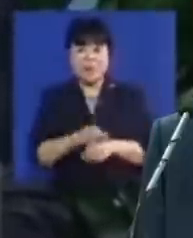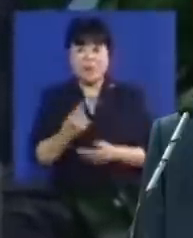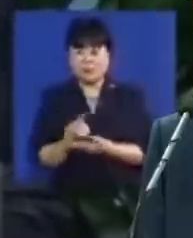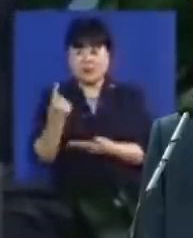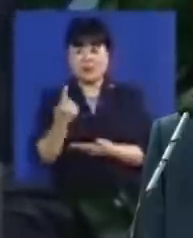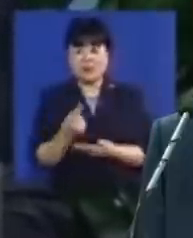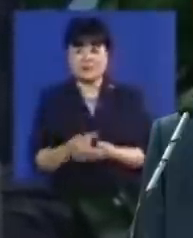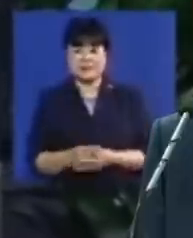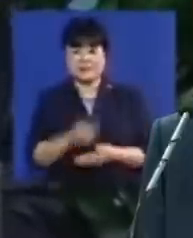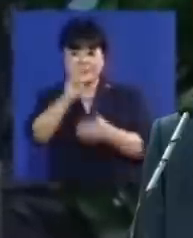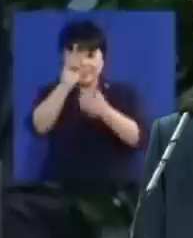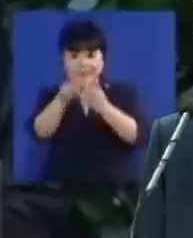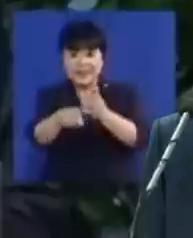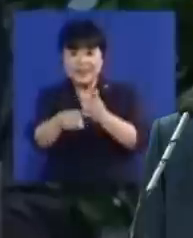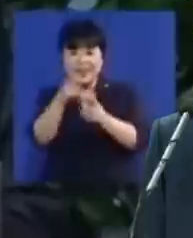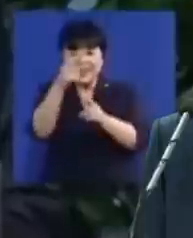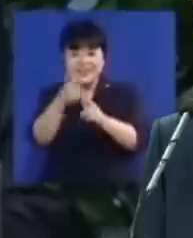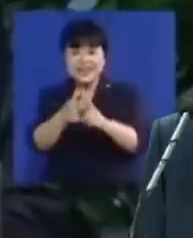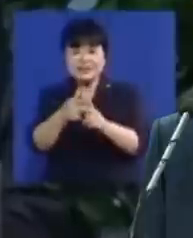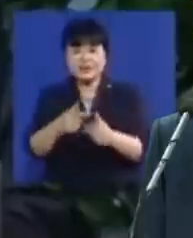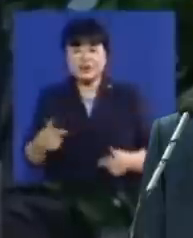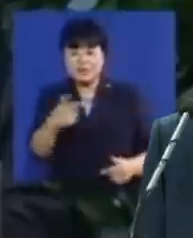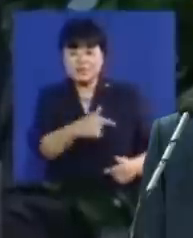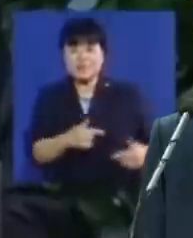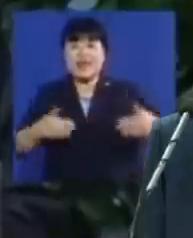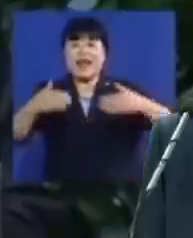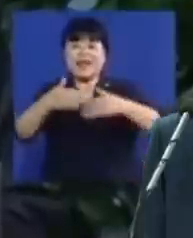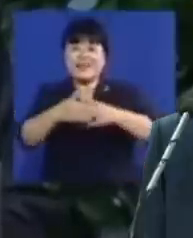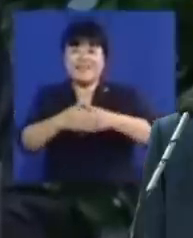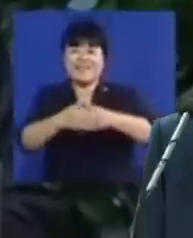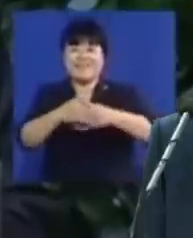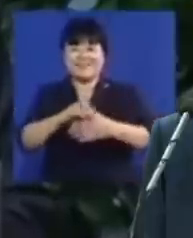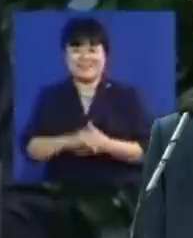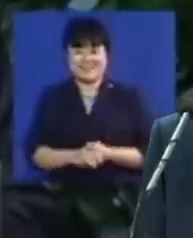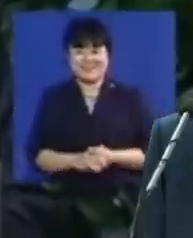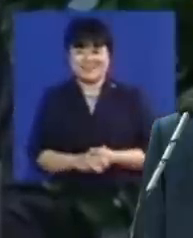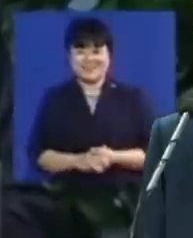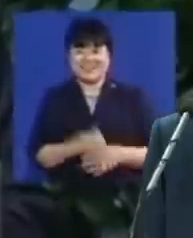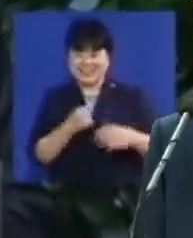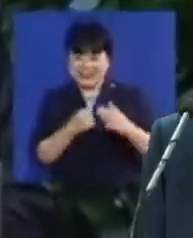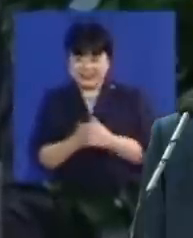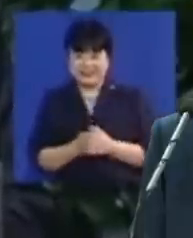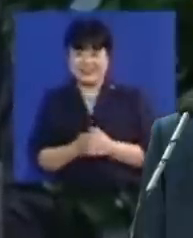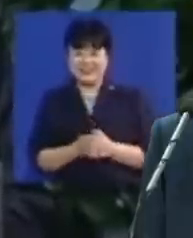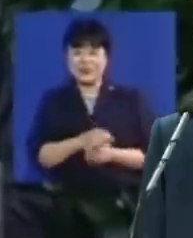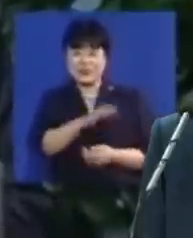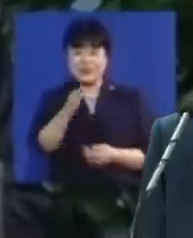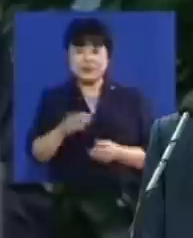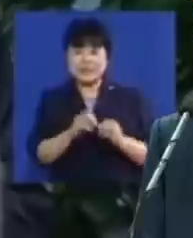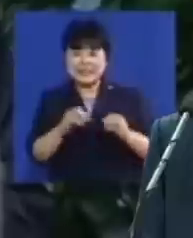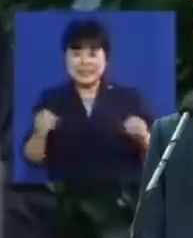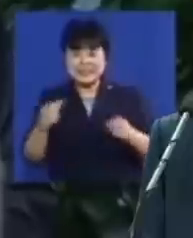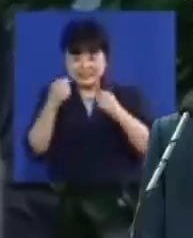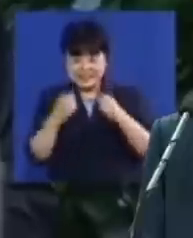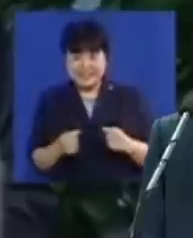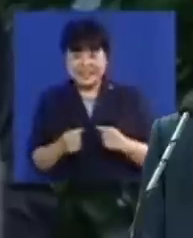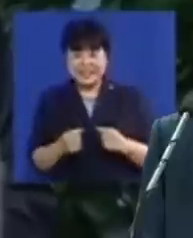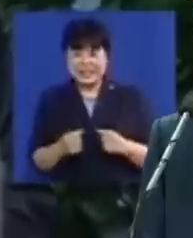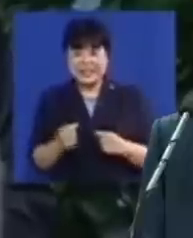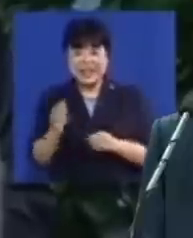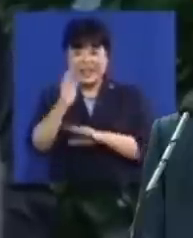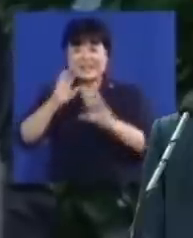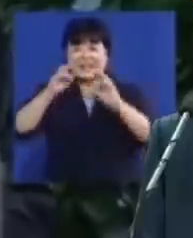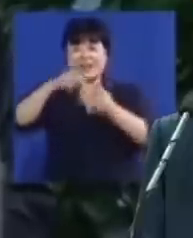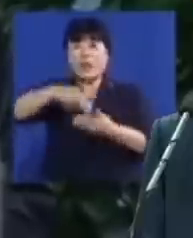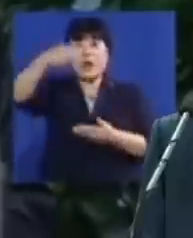떠나자 말자 예수님 품에 안기게 된 것입니다. 그러므로 우리는 이 땅에서 살다가 저